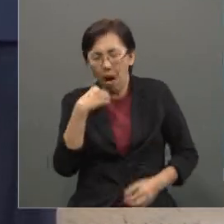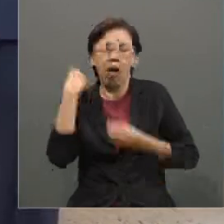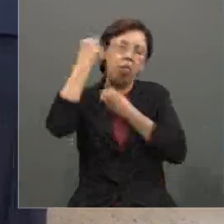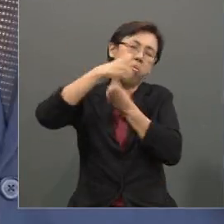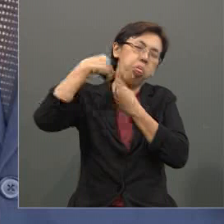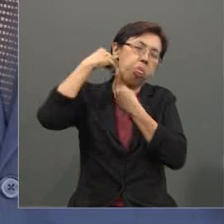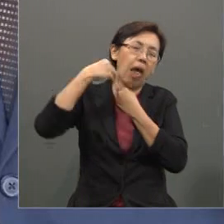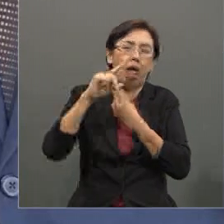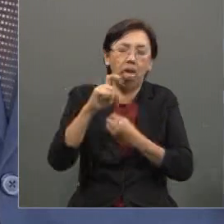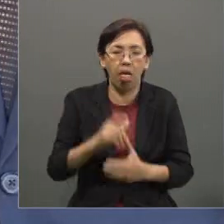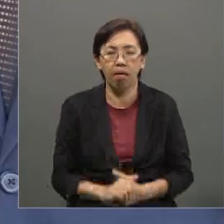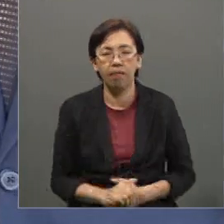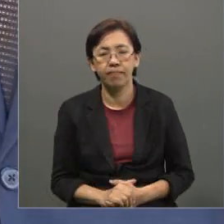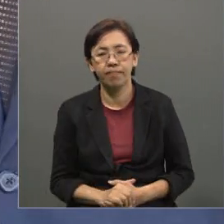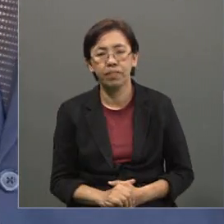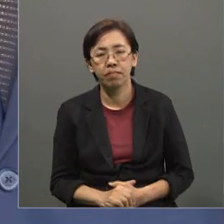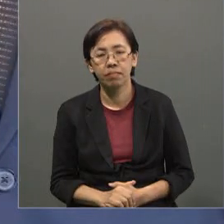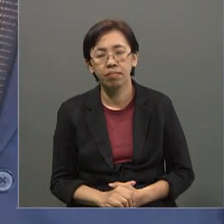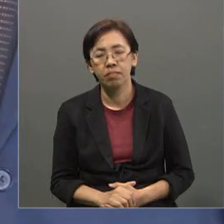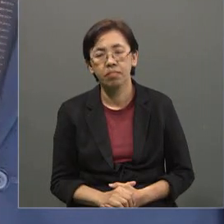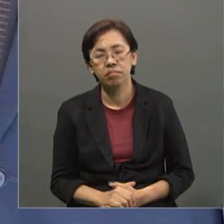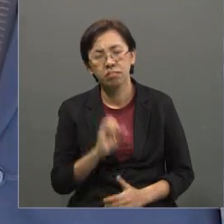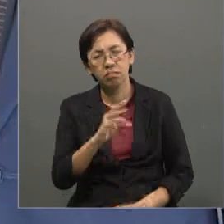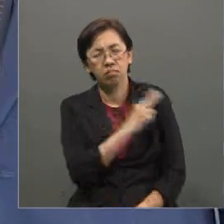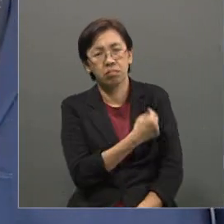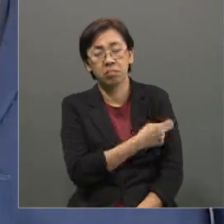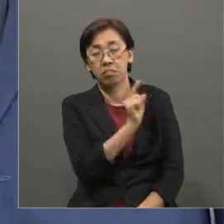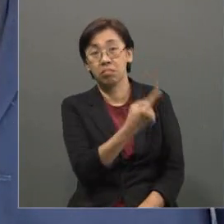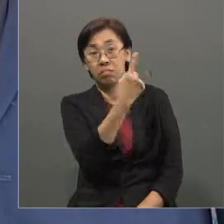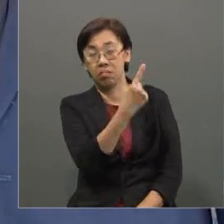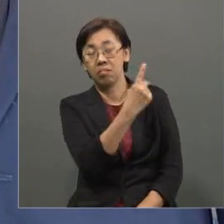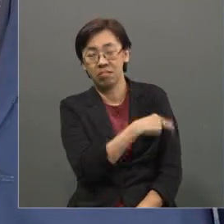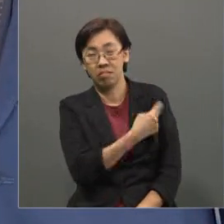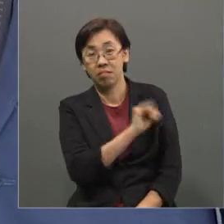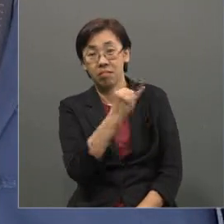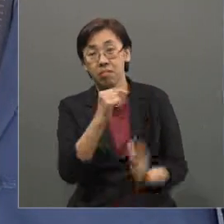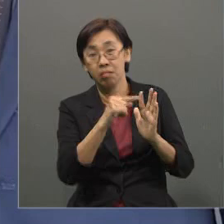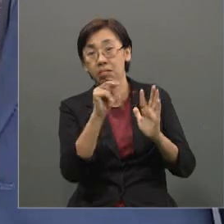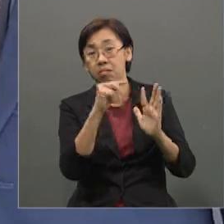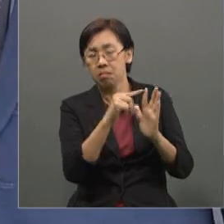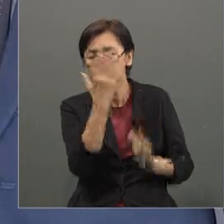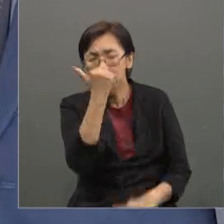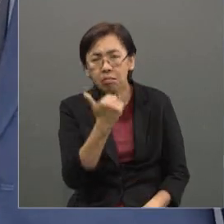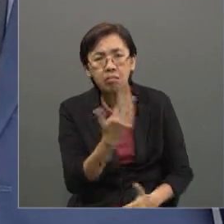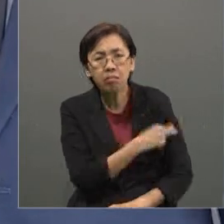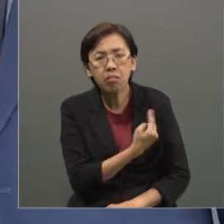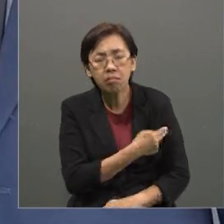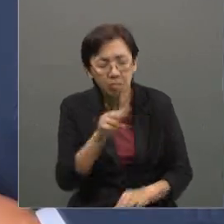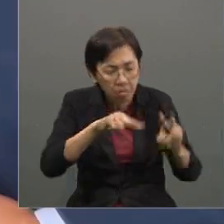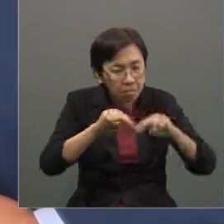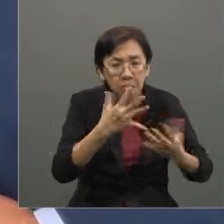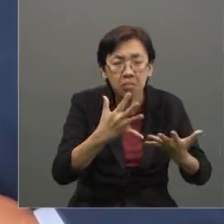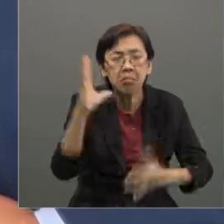ครับทีนี้ผู้เสียหายเขาตั้งข้อสังเกตถึงโรงพยาบาลแรกอะโรงพยาบาลจนะเนี่ยว่า 1. ทำไมไม่มีแพทย์เวรปกติ